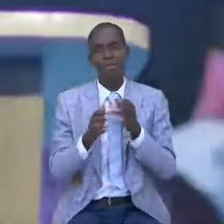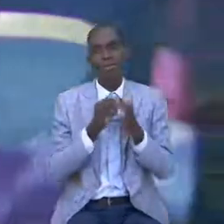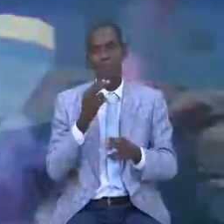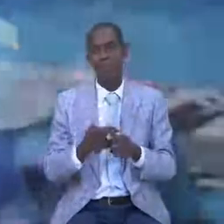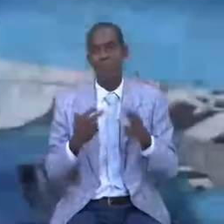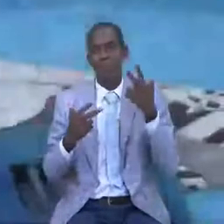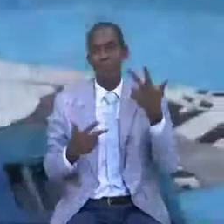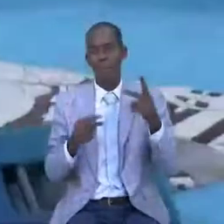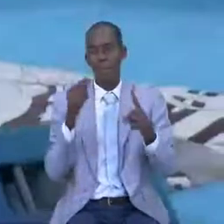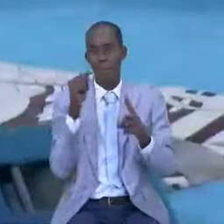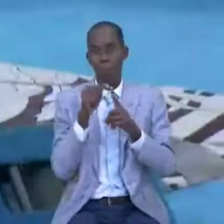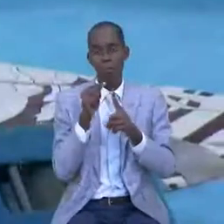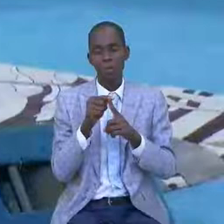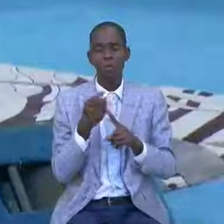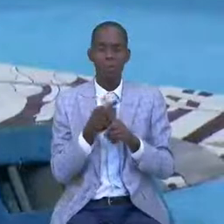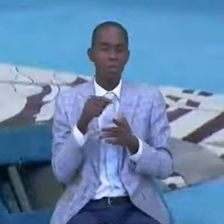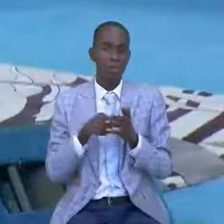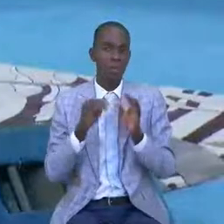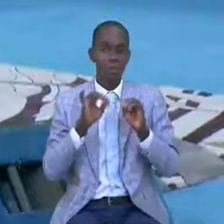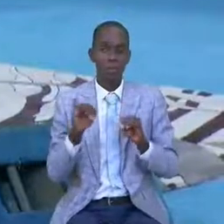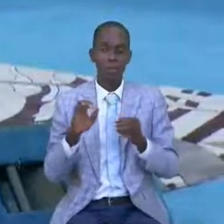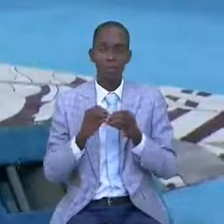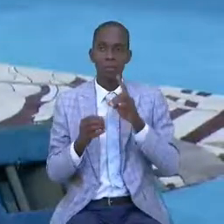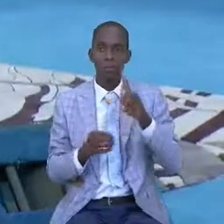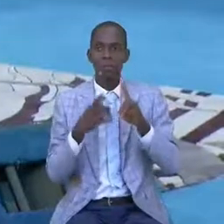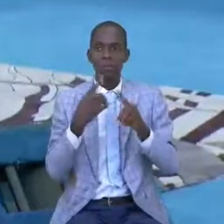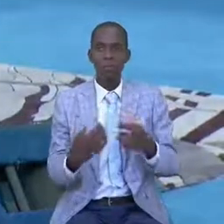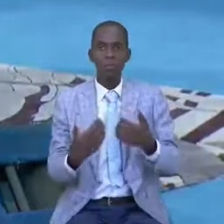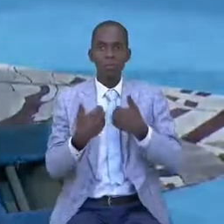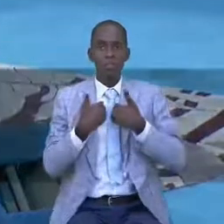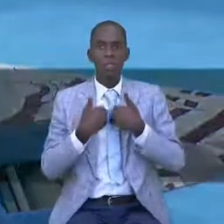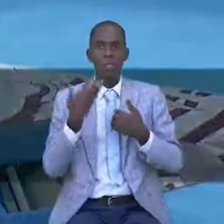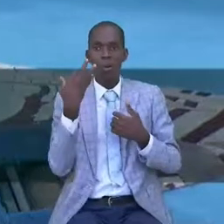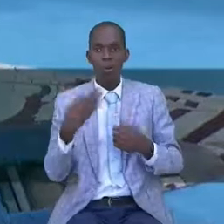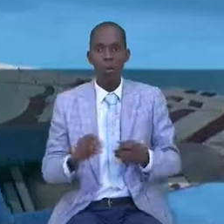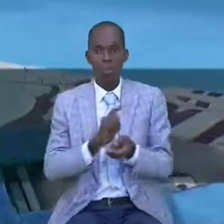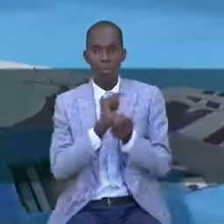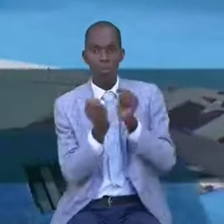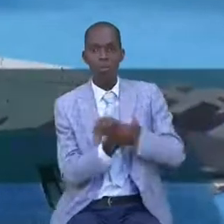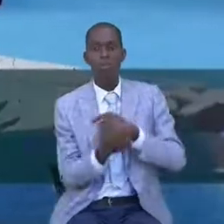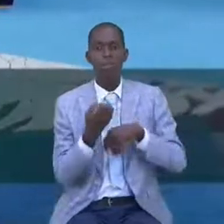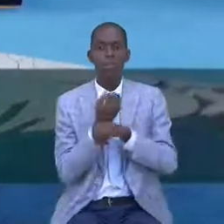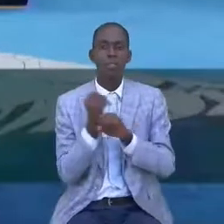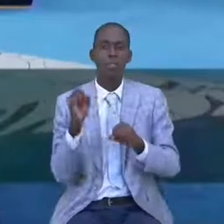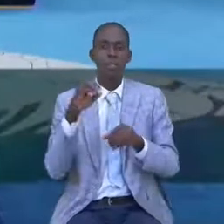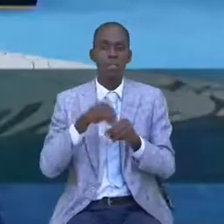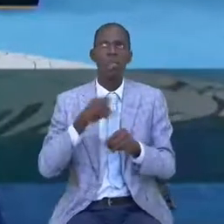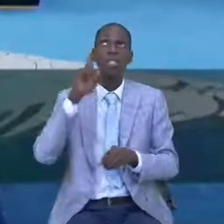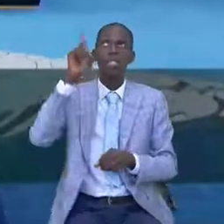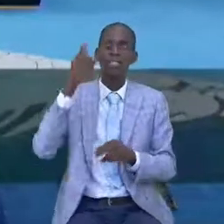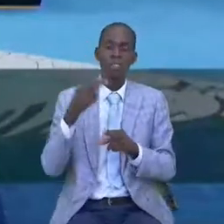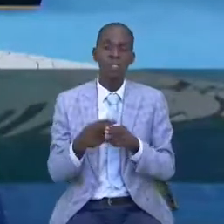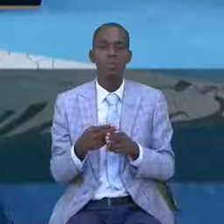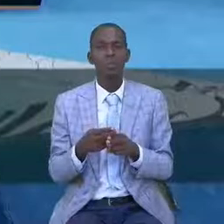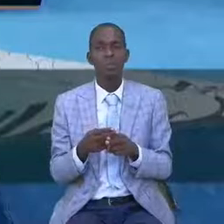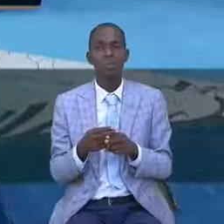fait votre rêve, ce soir, c'est venu. Nous allons voir trois points. Premier point, la possession